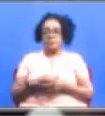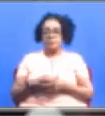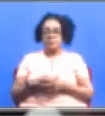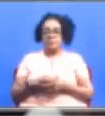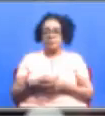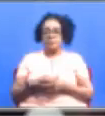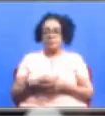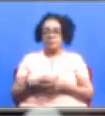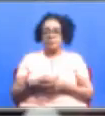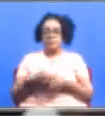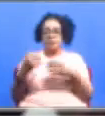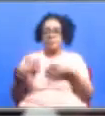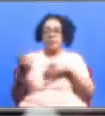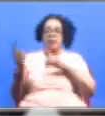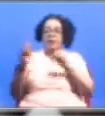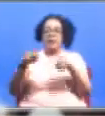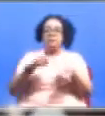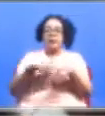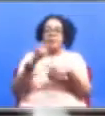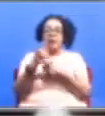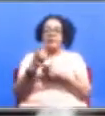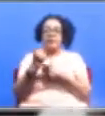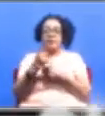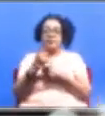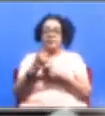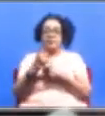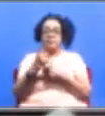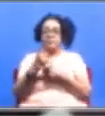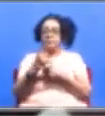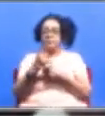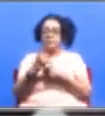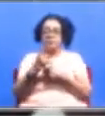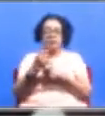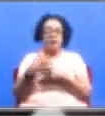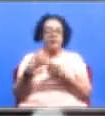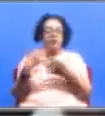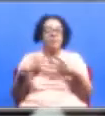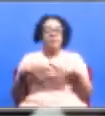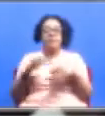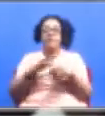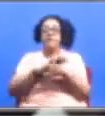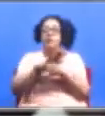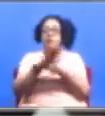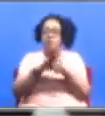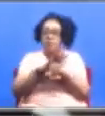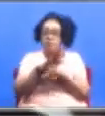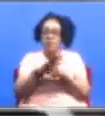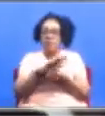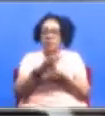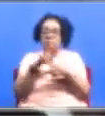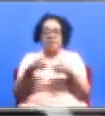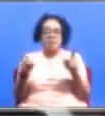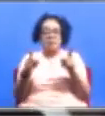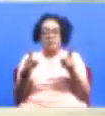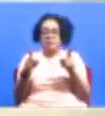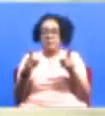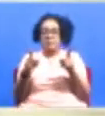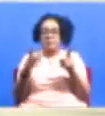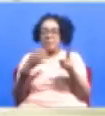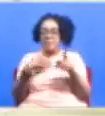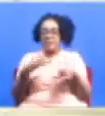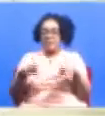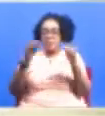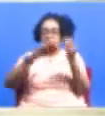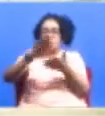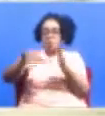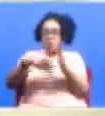Nimekuja mwendo wa saa 5 na nimepata kuna jam kubwa hapa. Still bado sijapata requirements zote